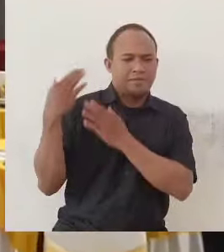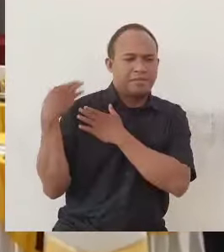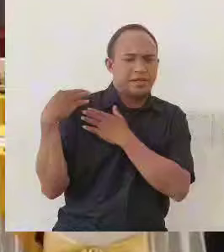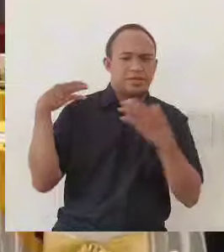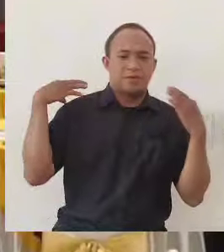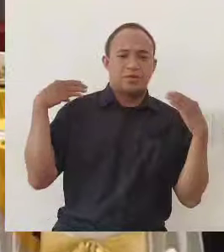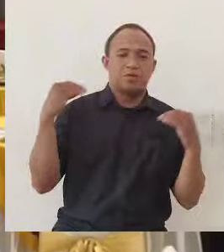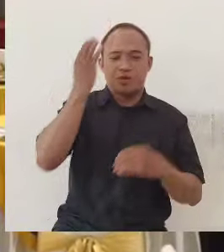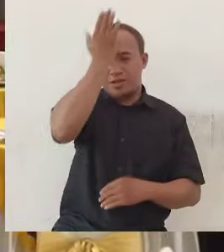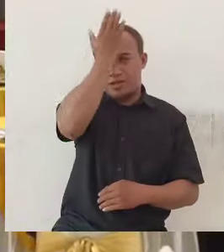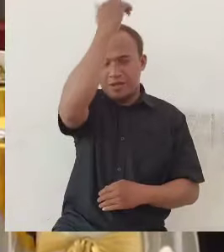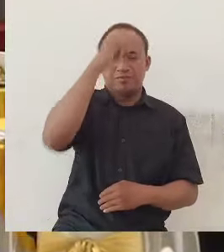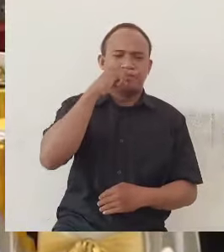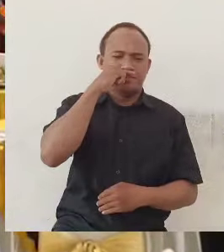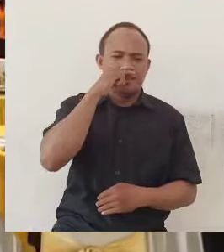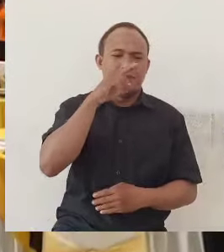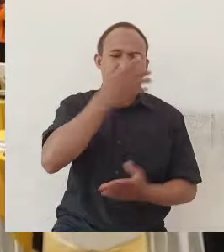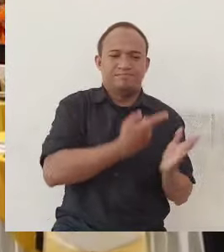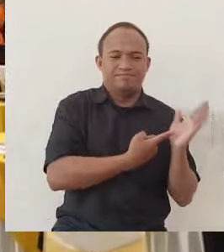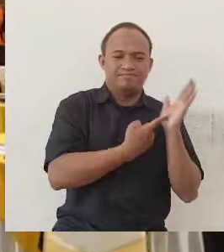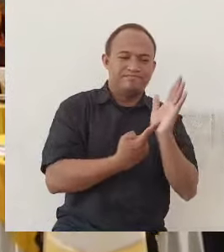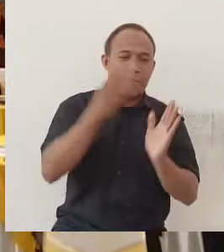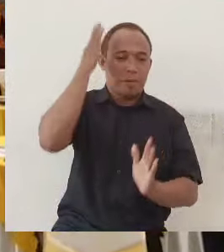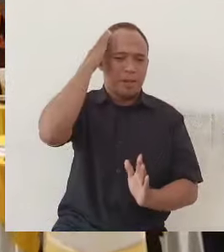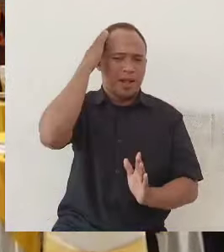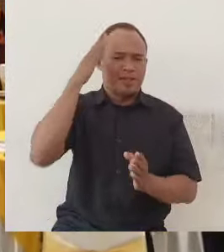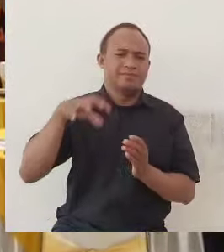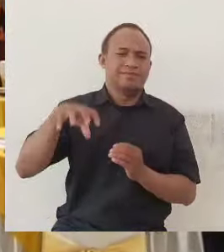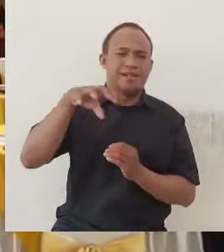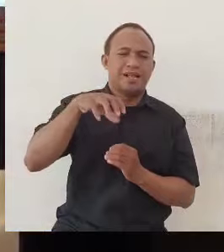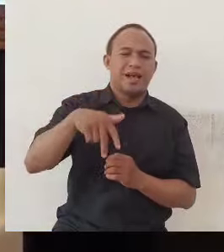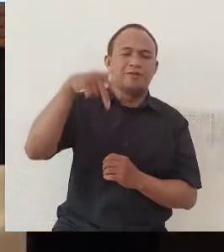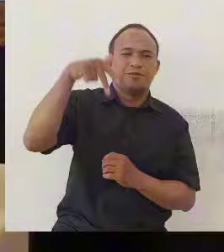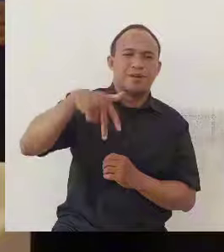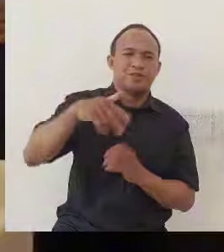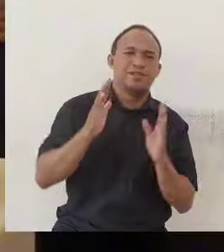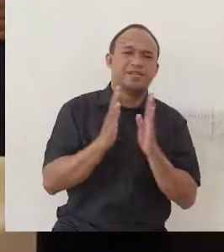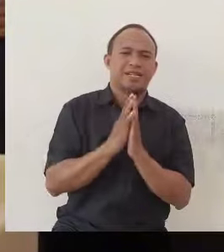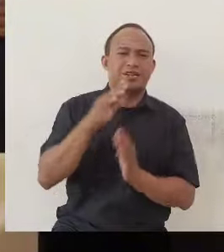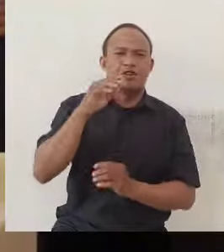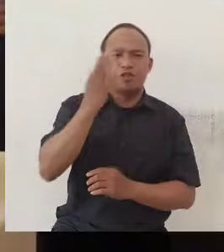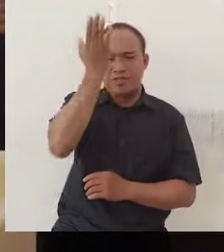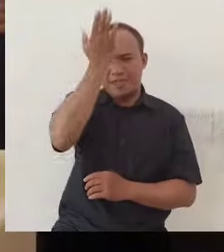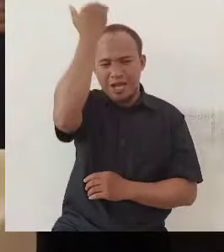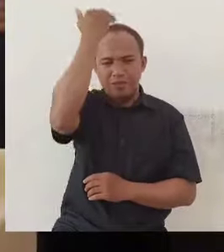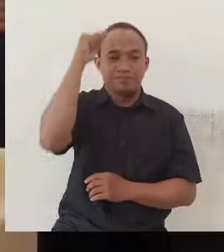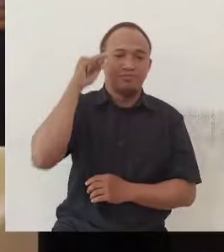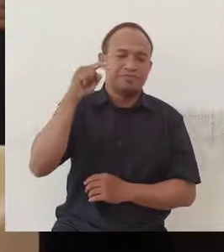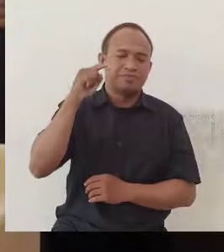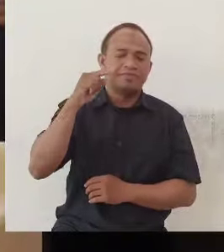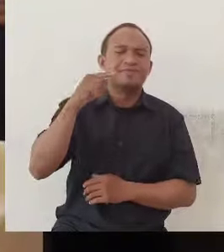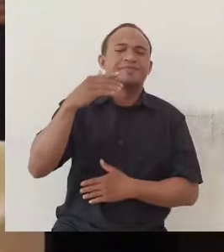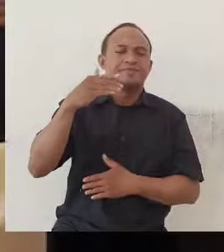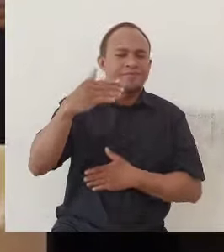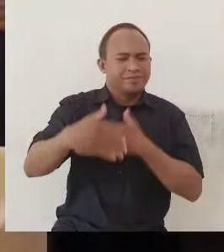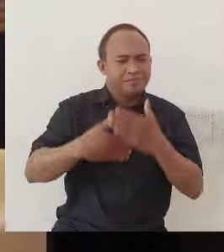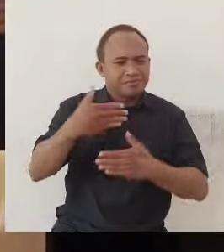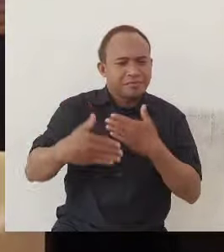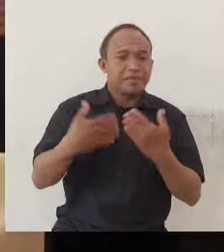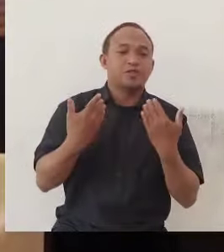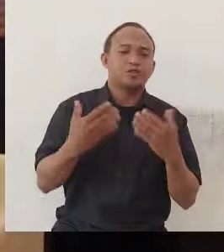Penjabat Gubernur Gorontalo Rudi Salahuddin bersama Kepala Balai Wilayah Sungai Sulawesi II Gorontalo, Parling